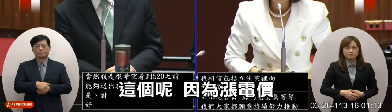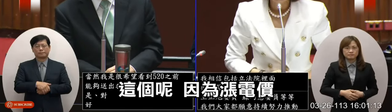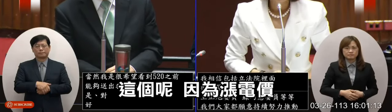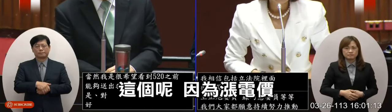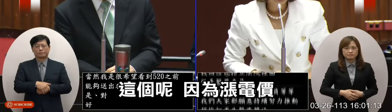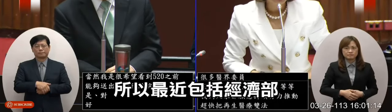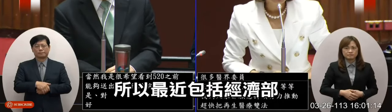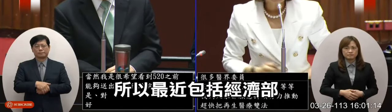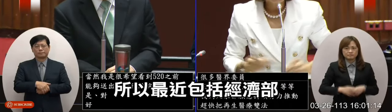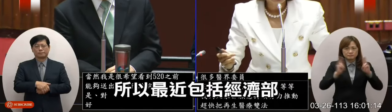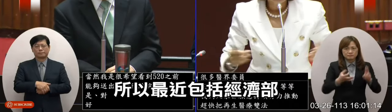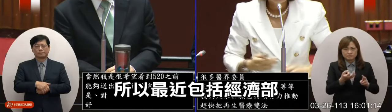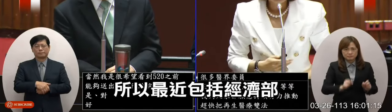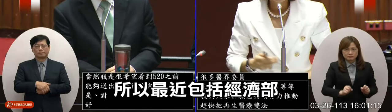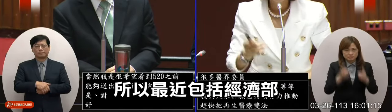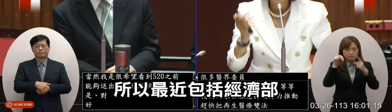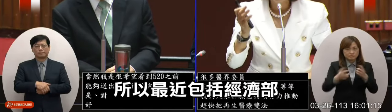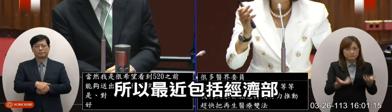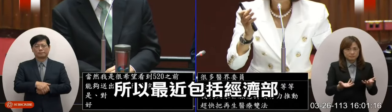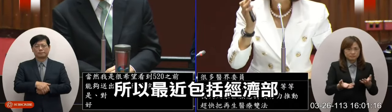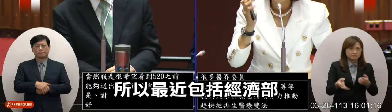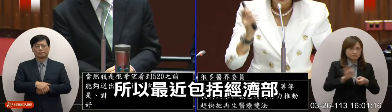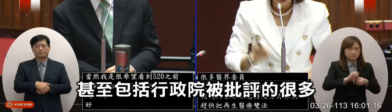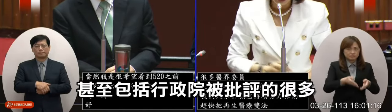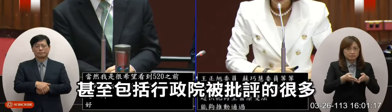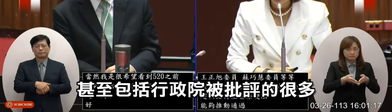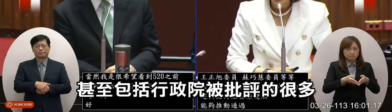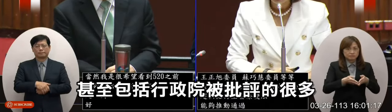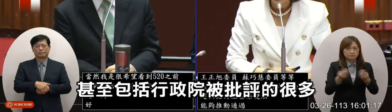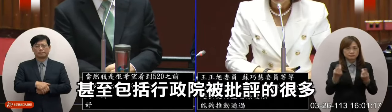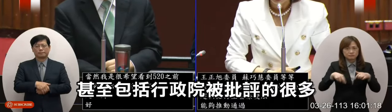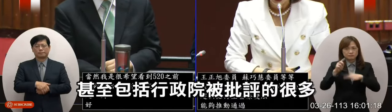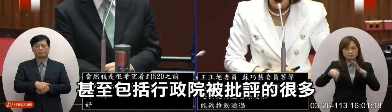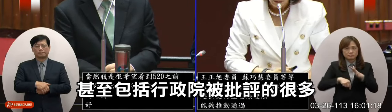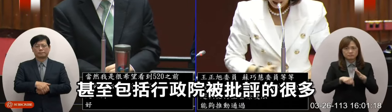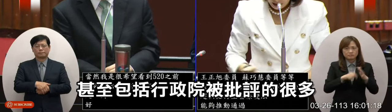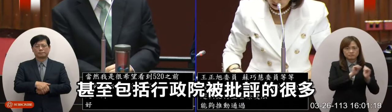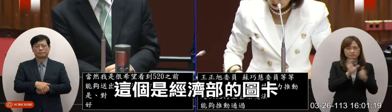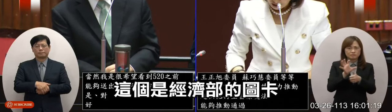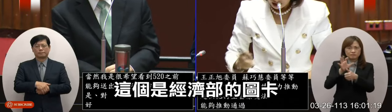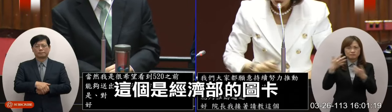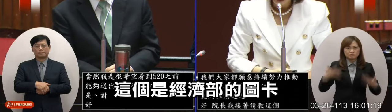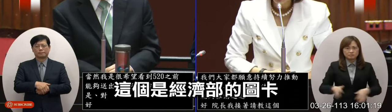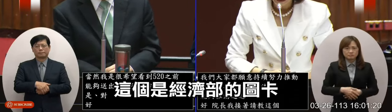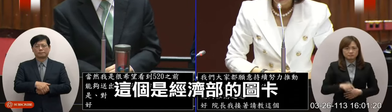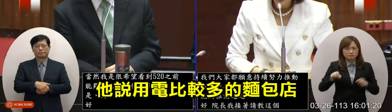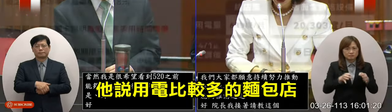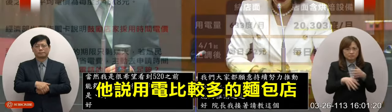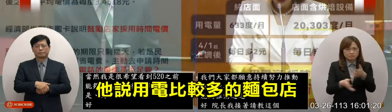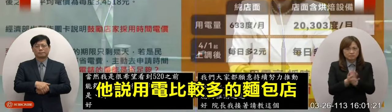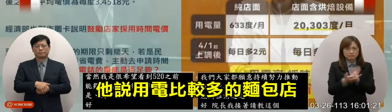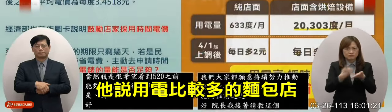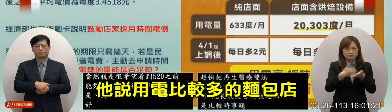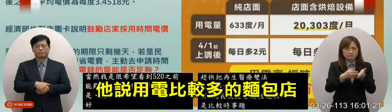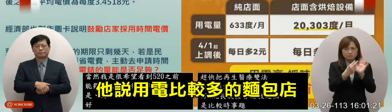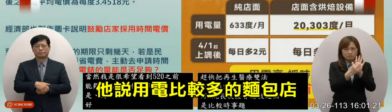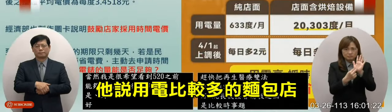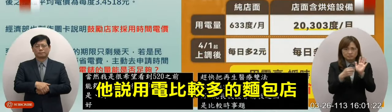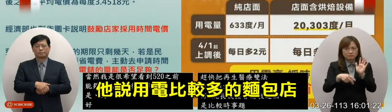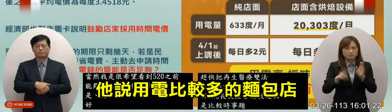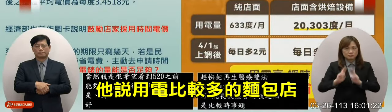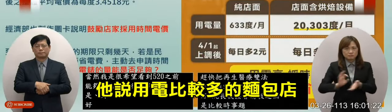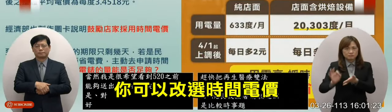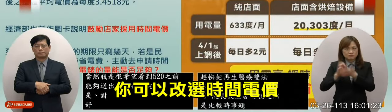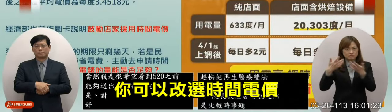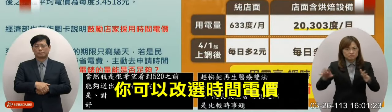这个呢，因为涨电价，所以最近包括经济部，甚至包括行政院被批评的很多哈。这个是经济部的图卡，他说用电比较